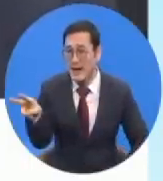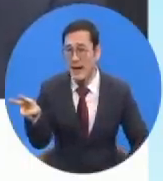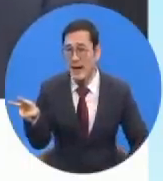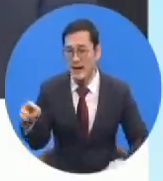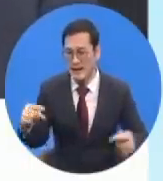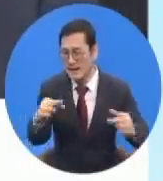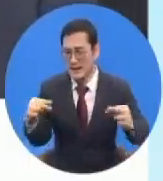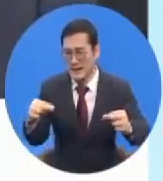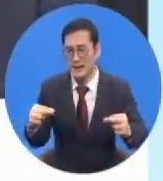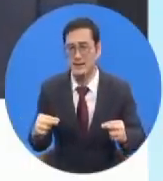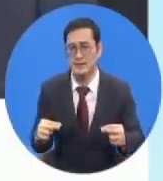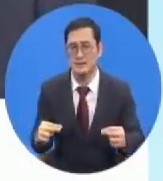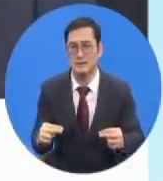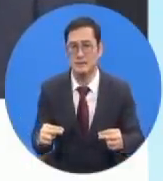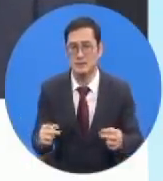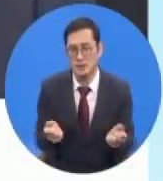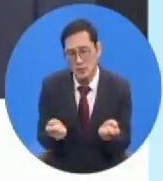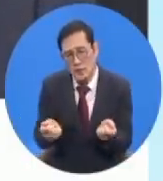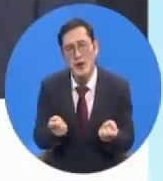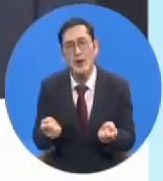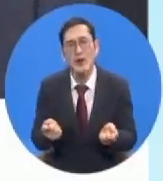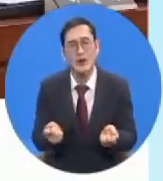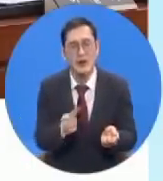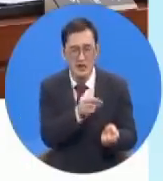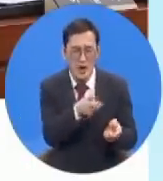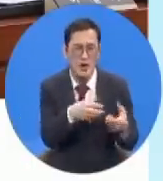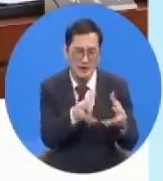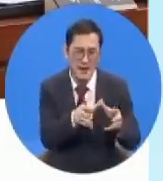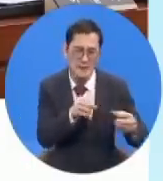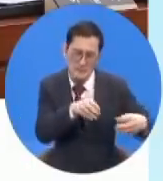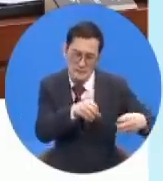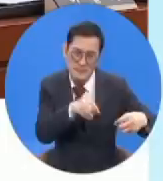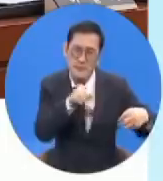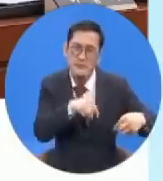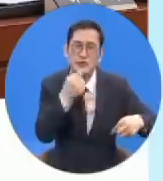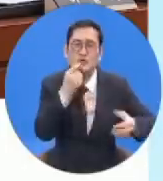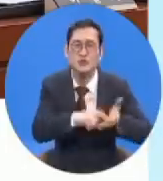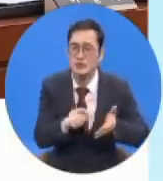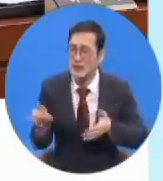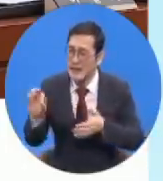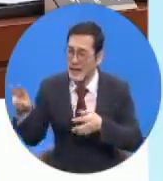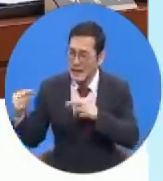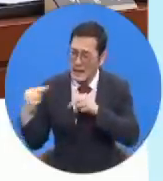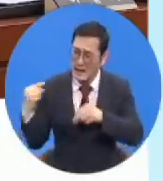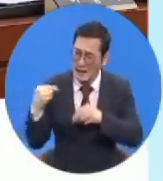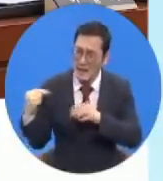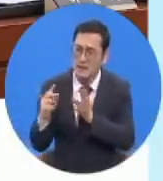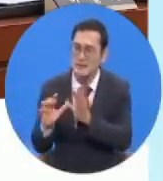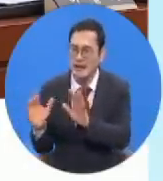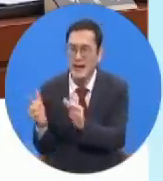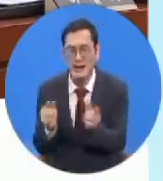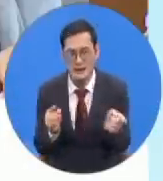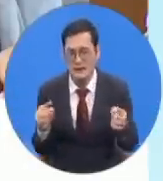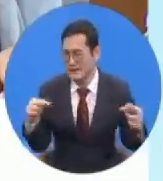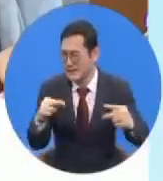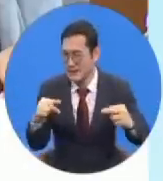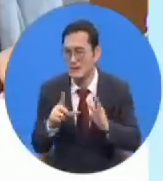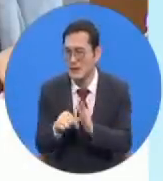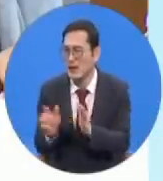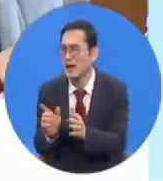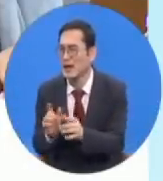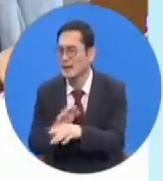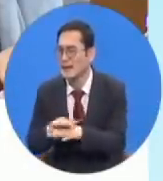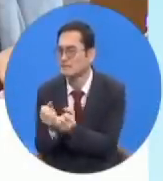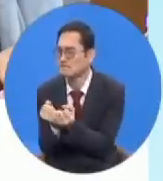것이거든요. 그렇죠. 뭐 여당과의 가교야 뭐 쉬운 건데 야당과의 가교 아니겠습니까? 그건 뭐냐면 야당에서 봤을 때 정무수석에서 누구다라고 얘기했을 때,